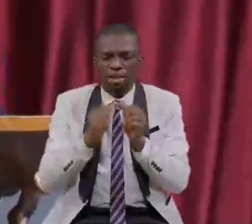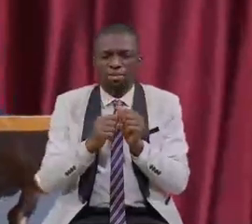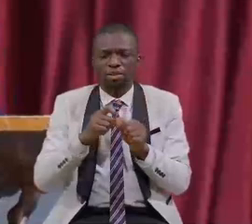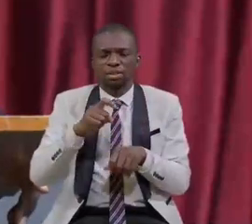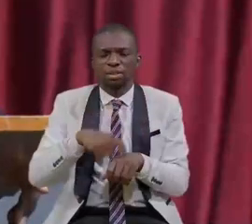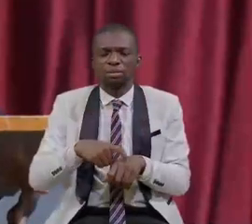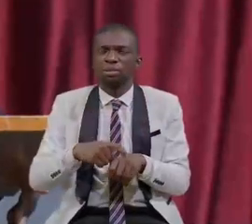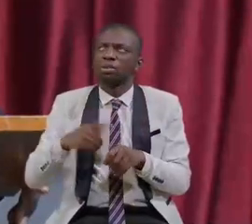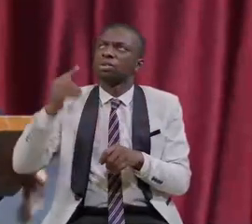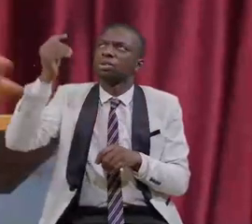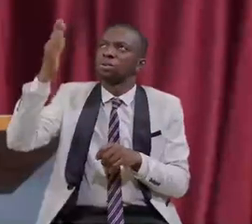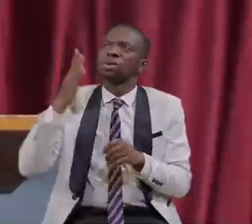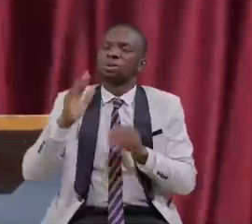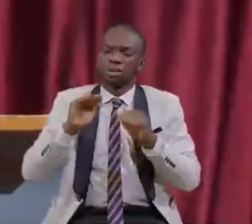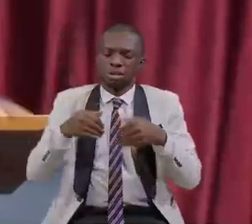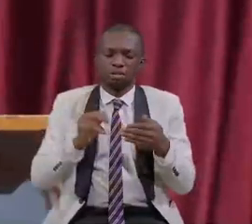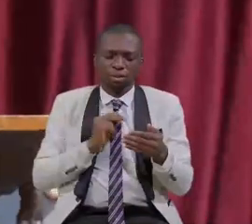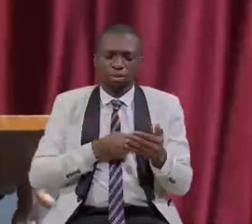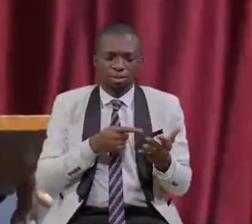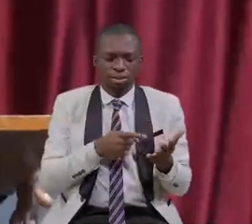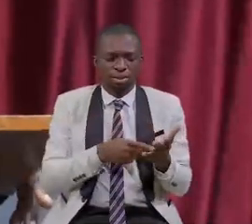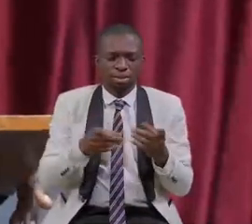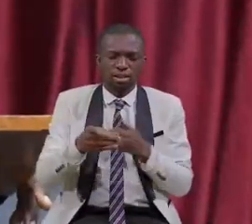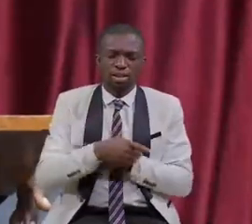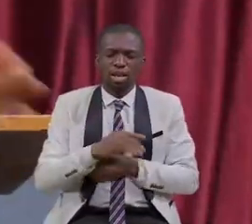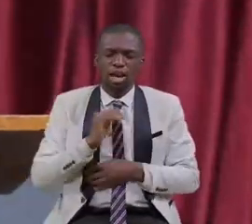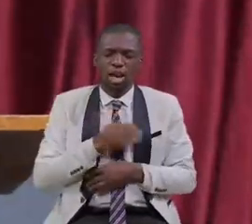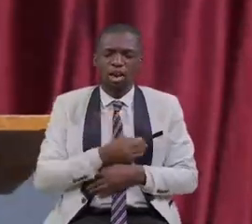Donne aujourd'hui notre pain